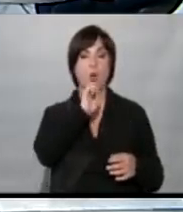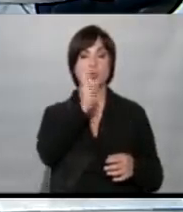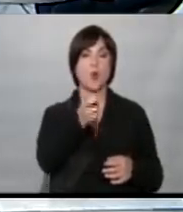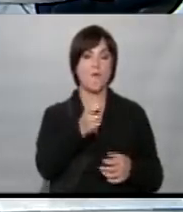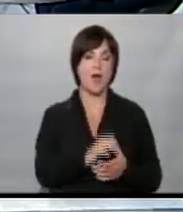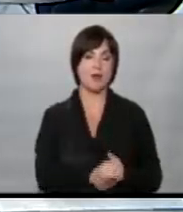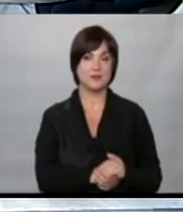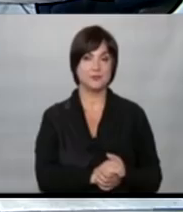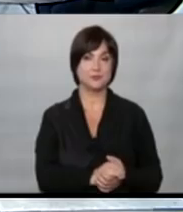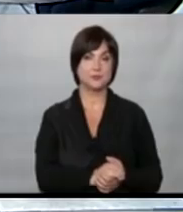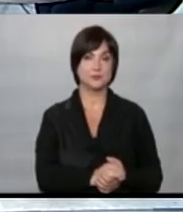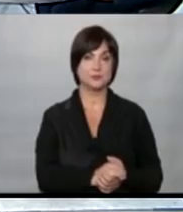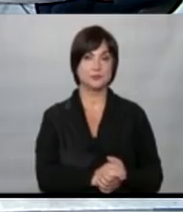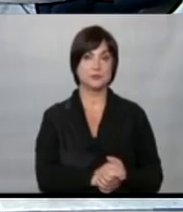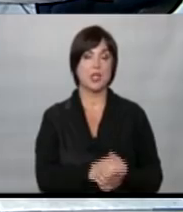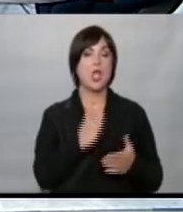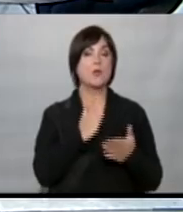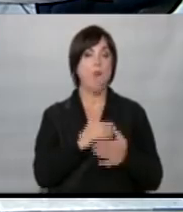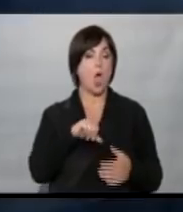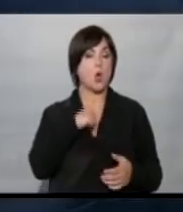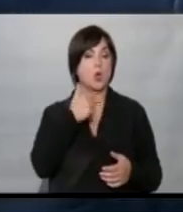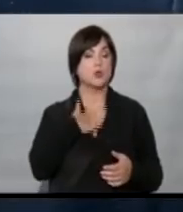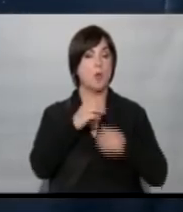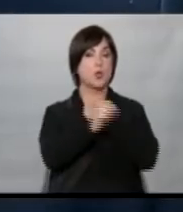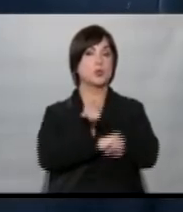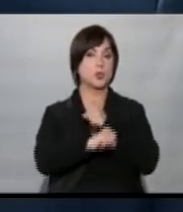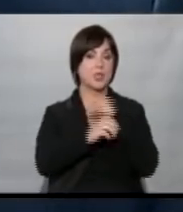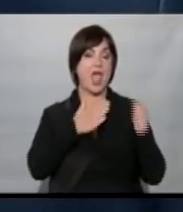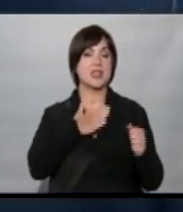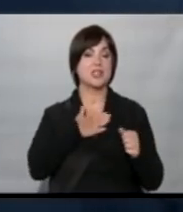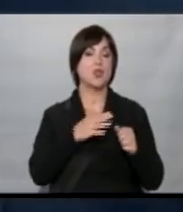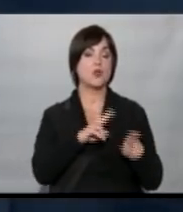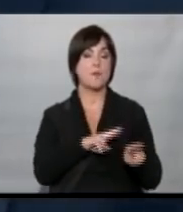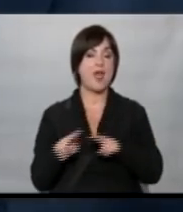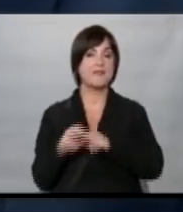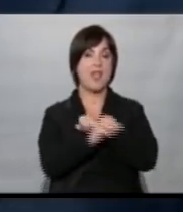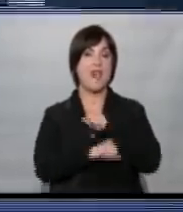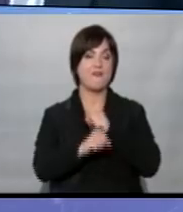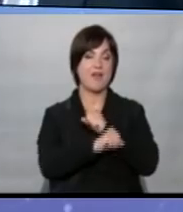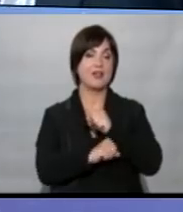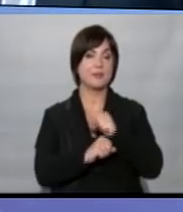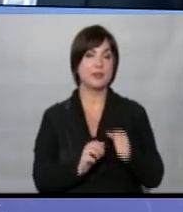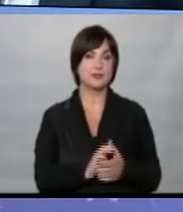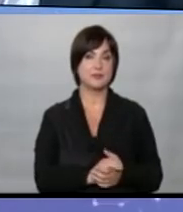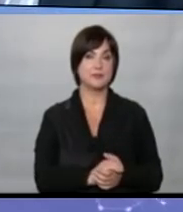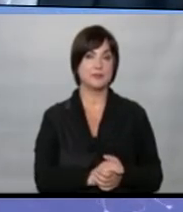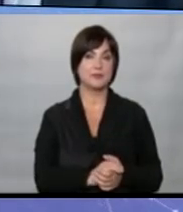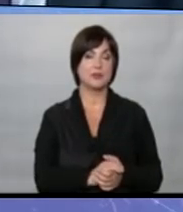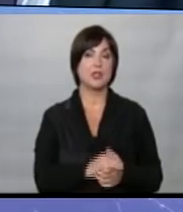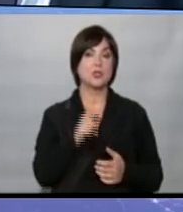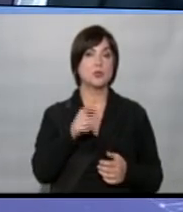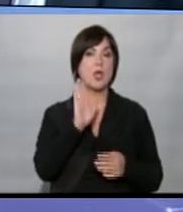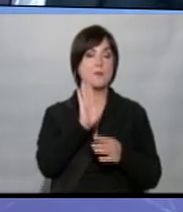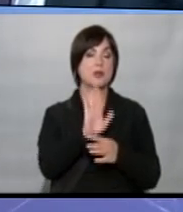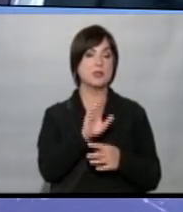не, во секој случај горд сум студентите нашиот правниот факултет, нашата алма матер е тука денеска